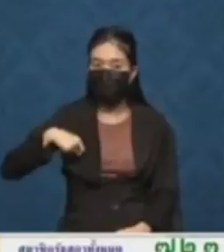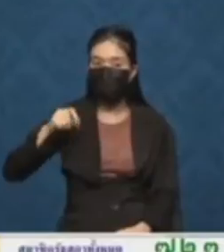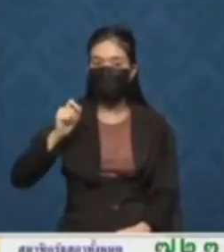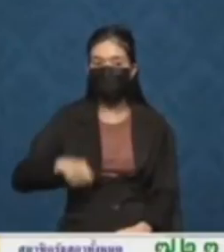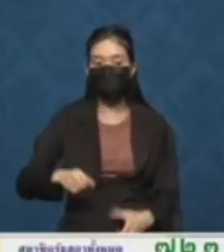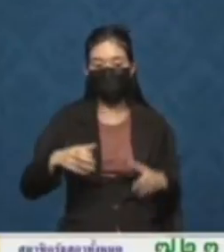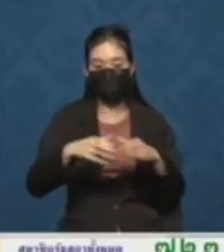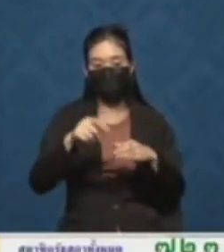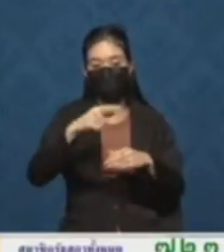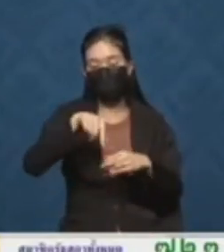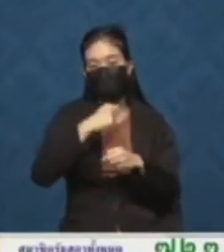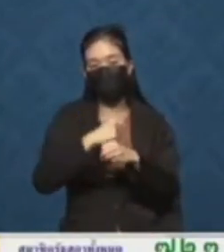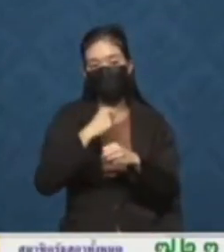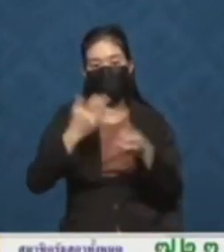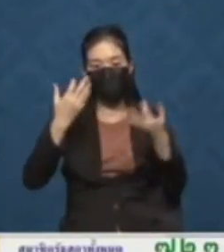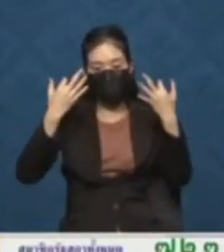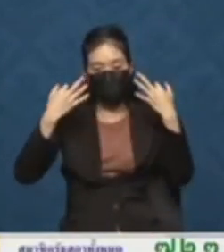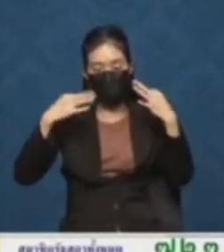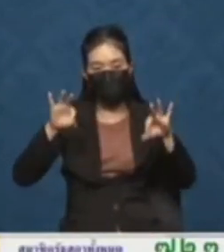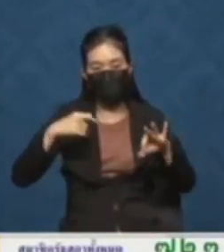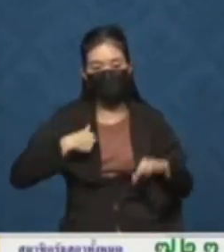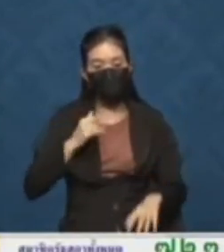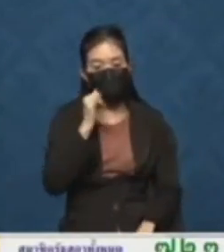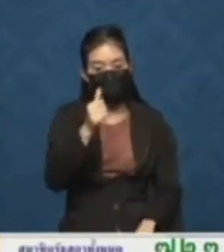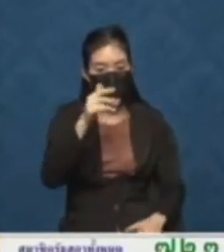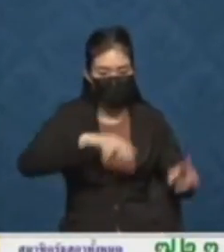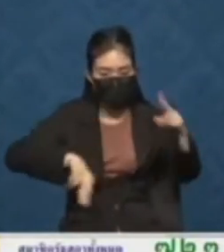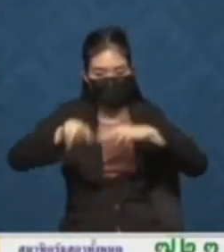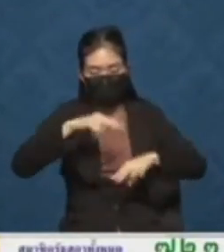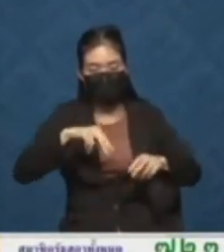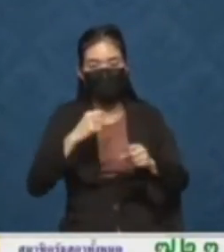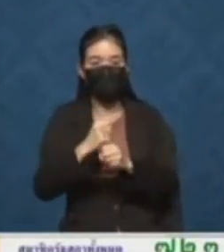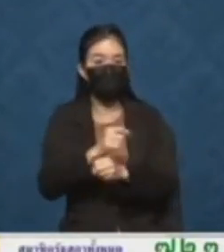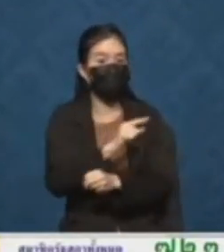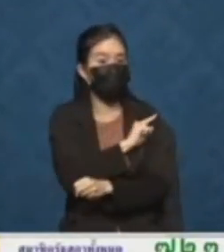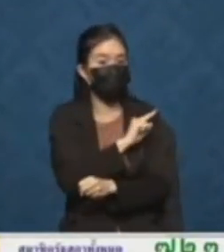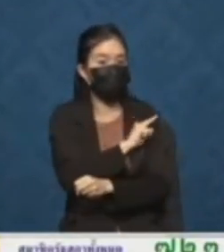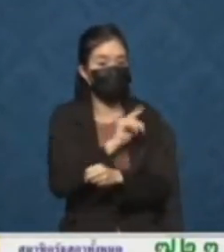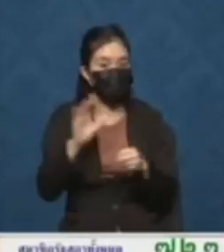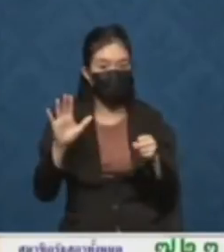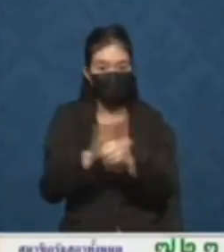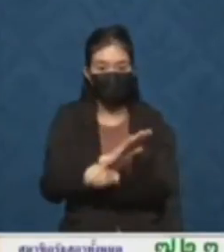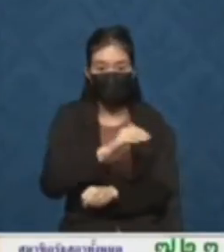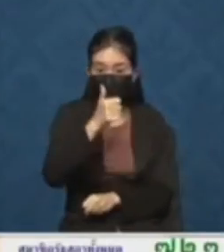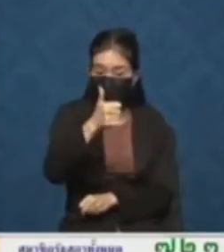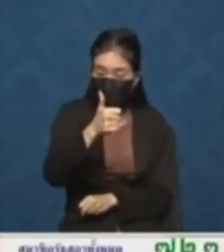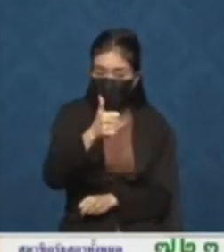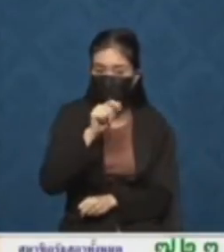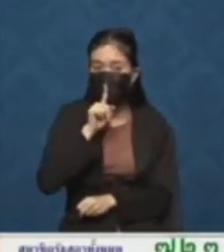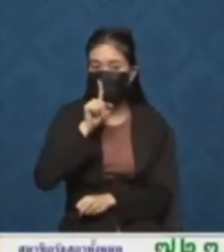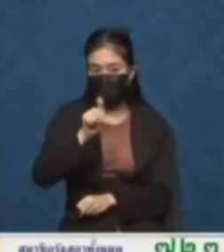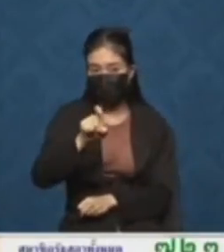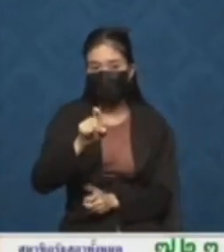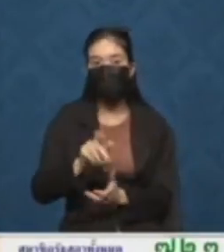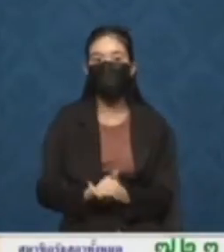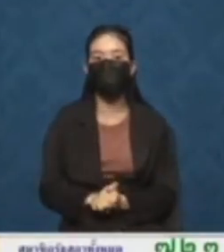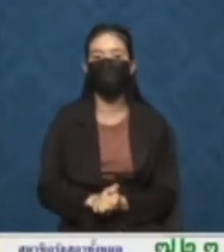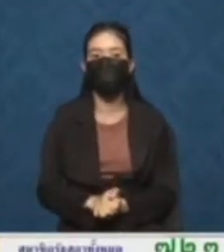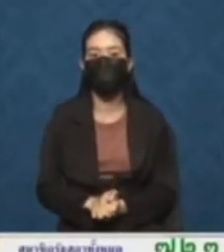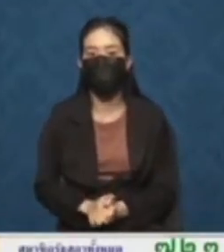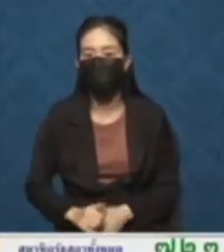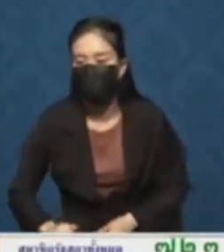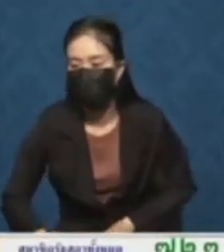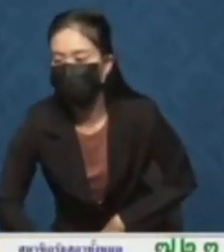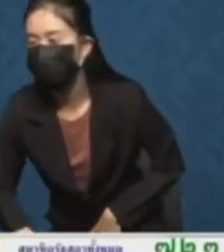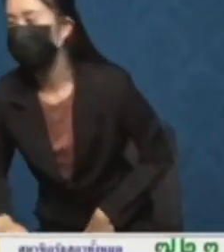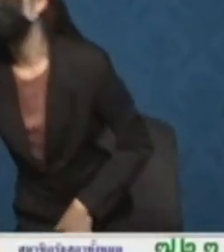อิสระที่จะต้องมาตรวจสอบเราเนี่ยจะทำหน้าที่ได้อย่างครบถ้วนถูกต้องหรือไม่